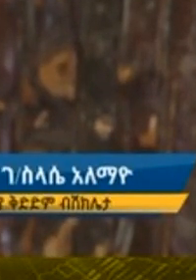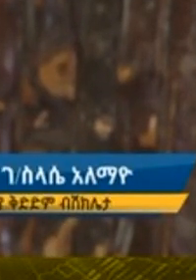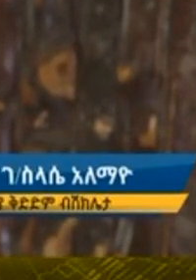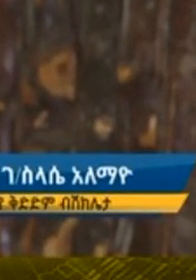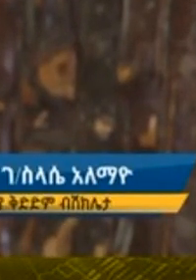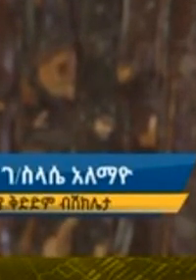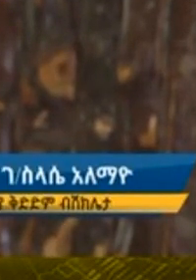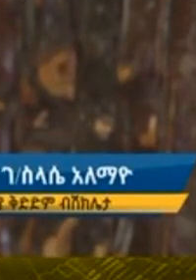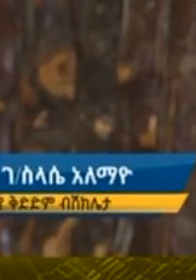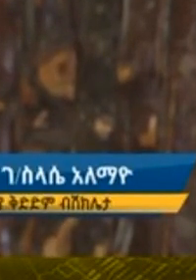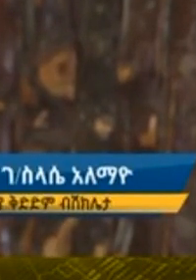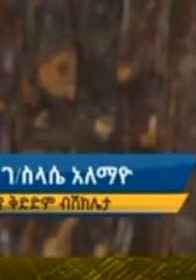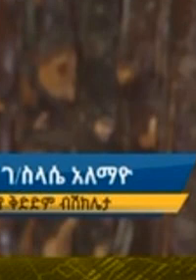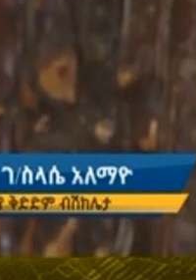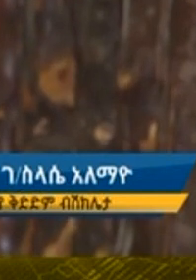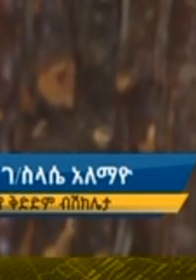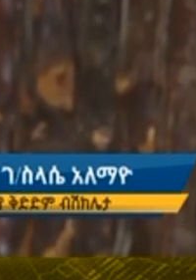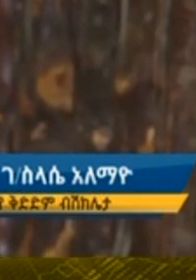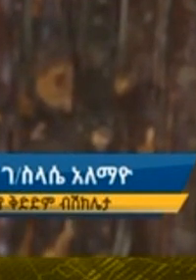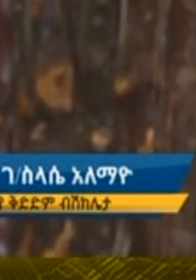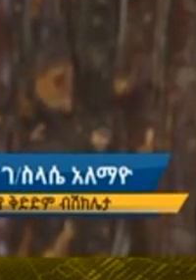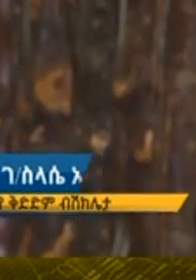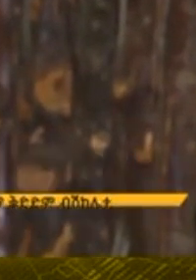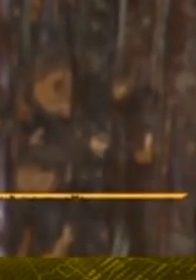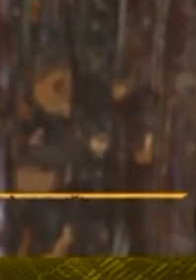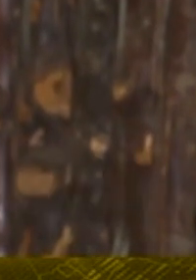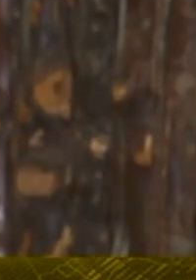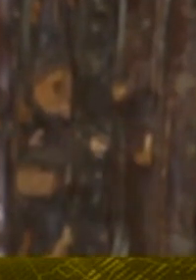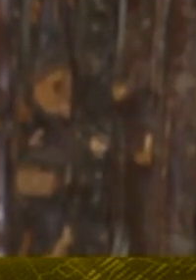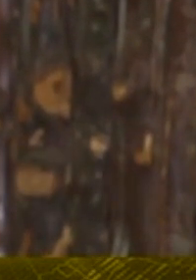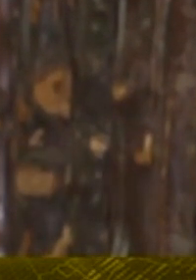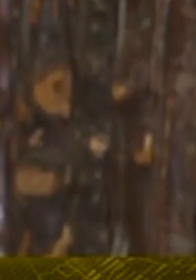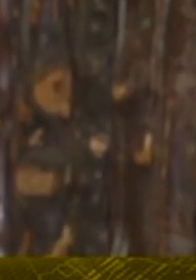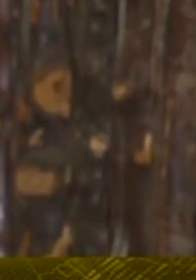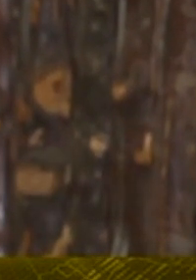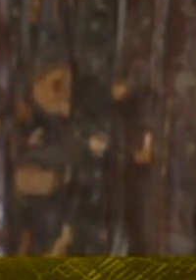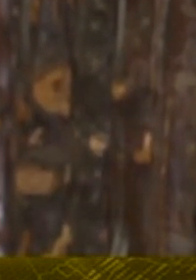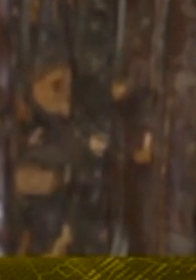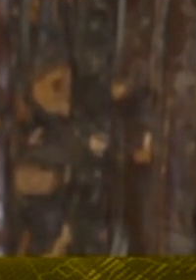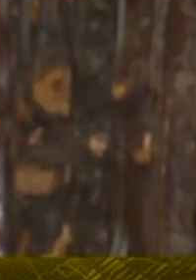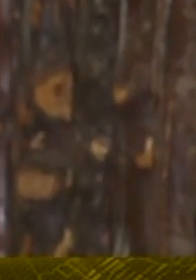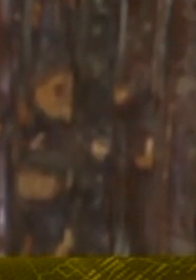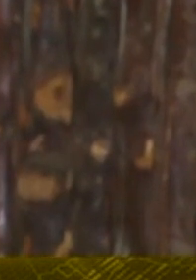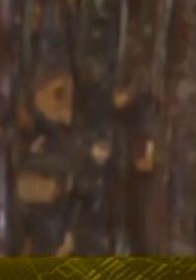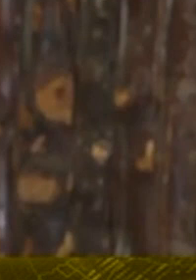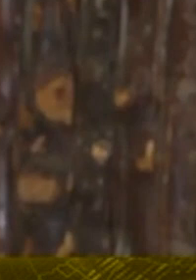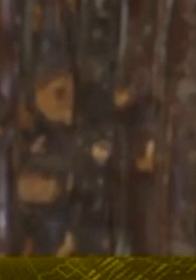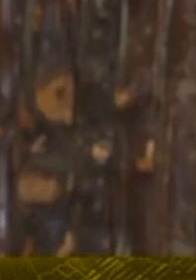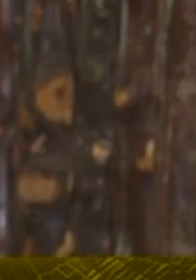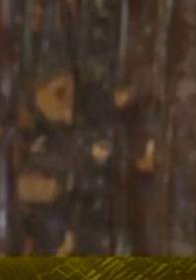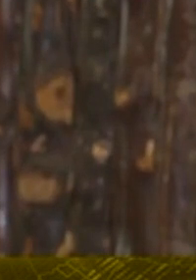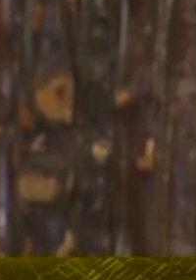ብጀመርና እክለ ኣንደኛ ተወፅኡ ኢልካ ሰብ የወፍ ነይሩ ብጣዕሚ ወፈያታት ነይሩ ይጥቀሙ ነይሮም ቶም ተፃወቱ